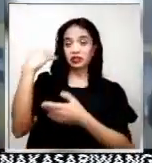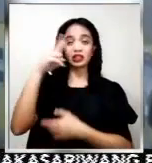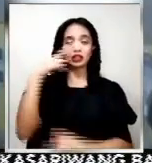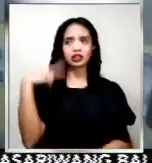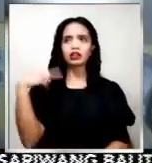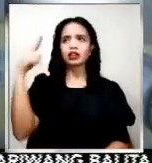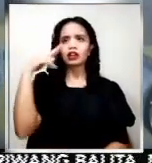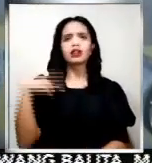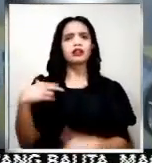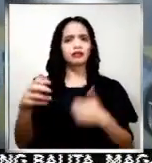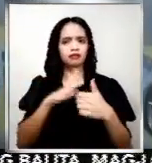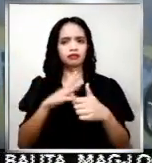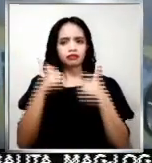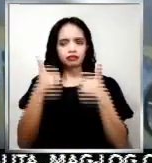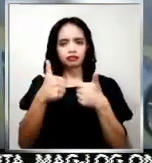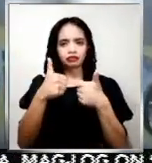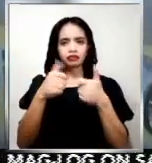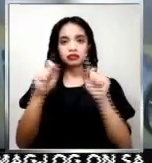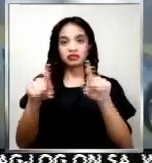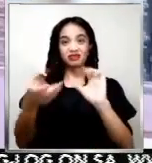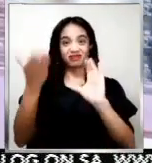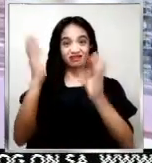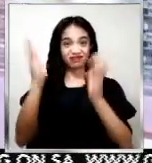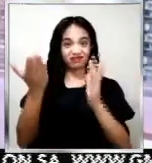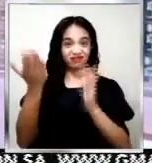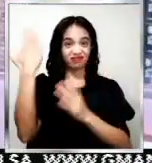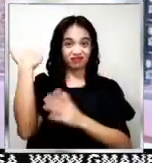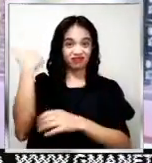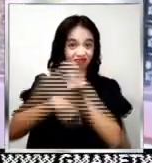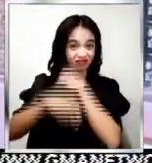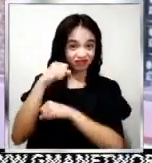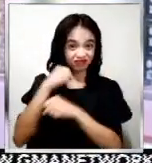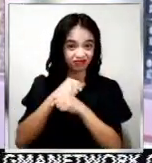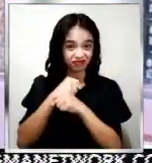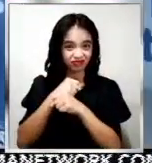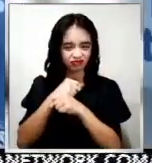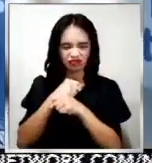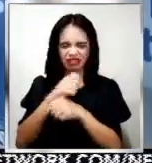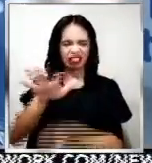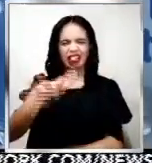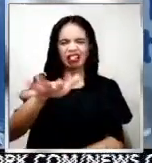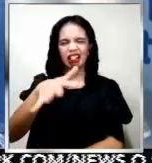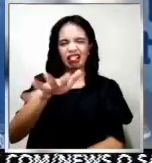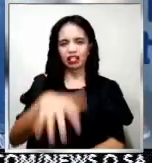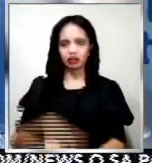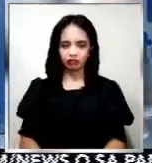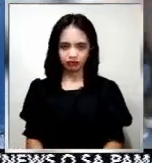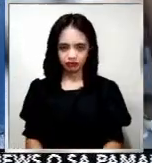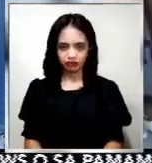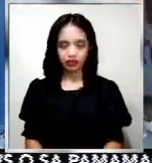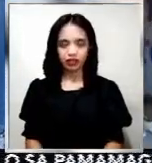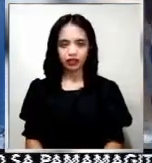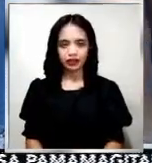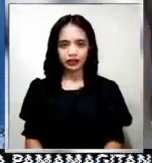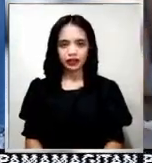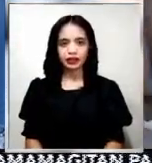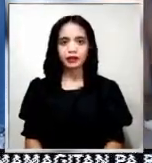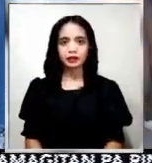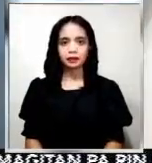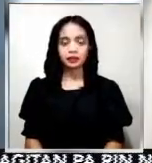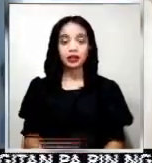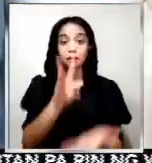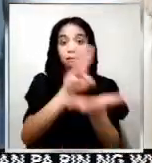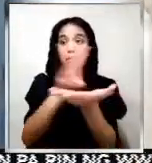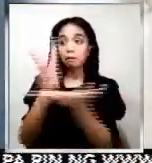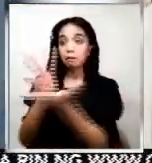ngayon. Pero kumpara sa mga nakalipas na taon, napakatumal nito. Sa dami ng mga lugar na nagbabawal na ng paputok at